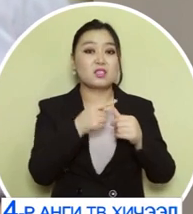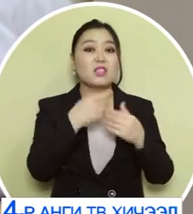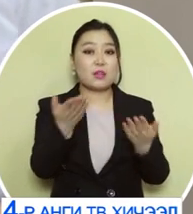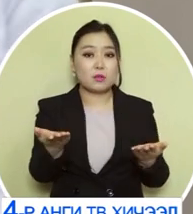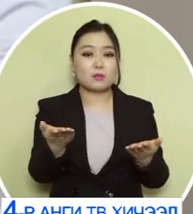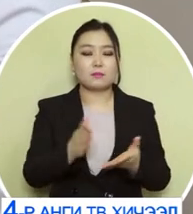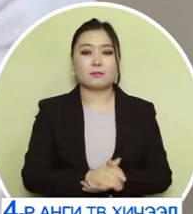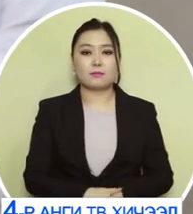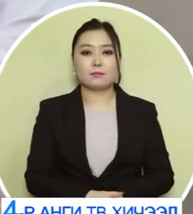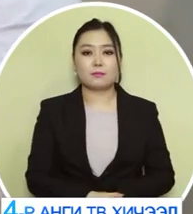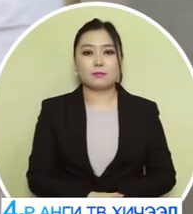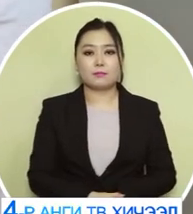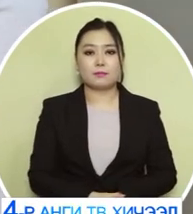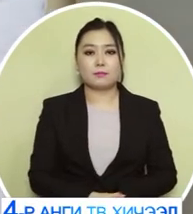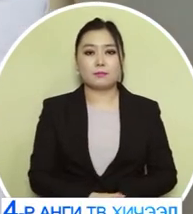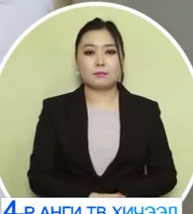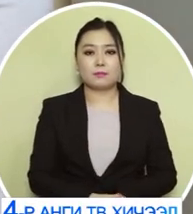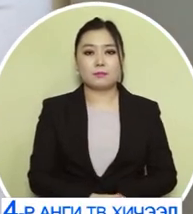Металдарды электрді